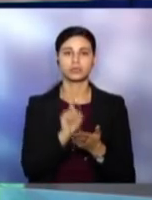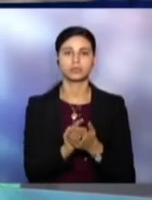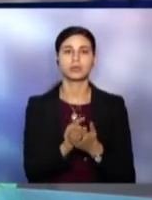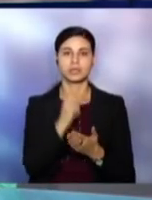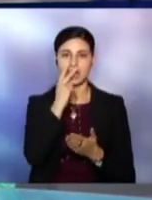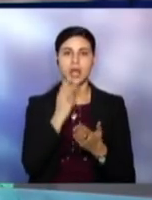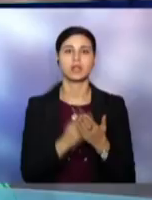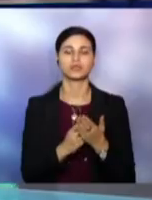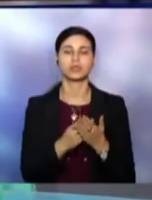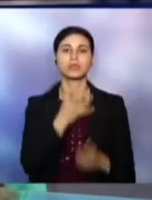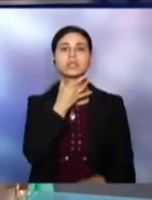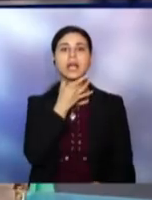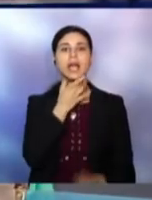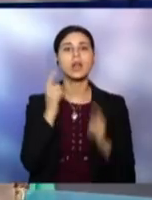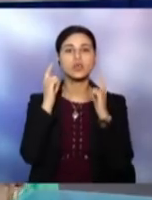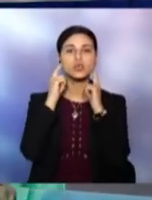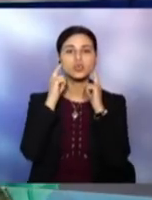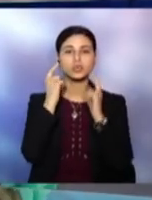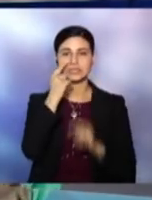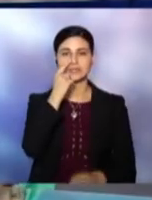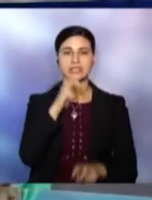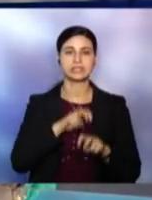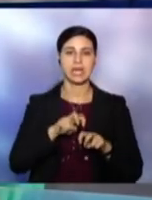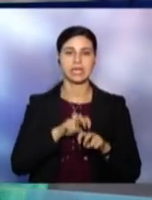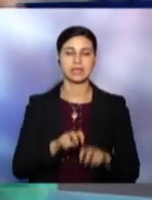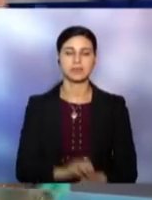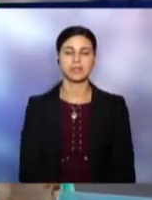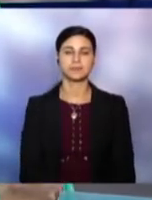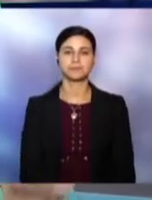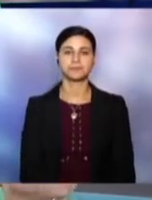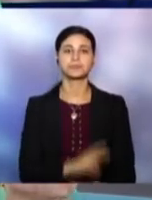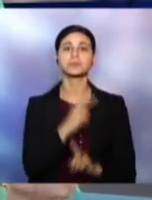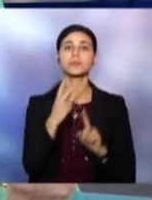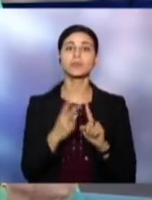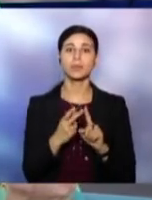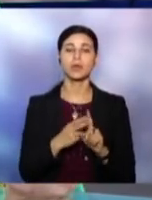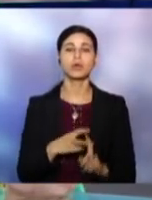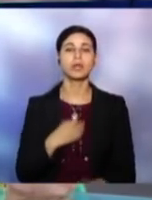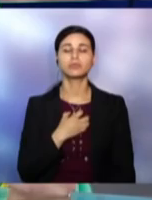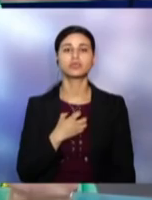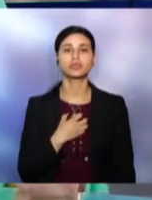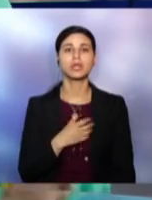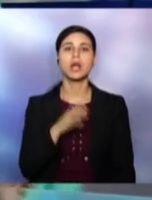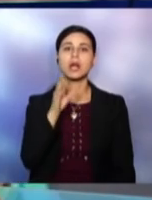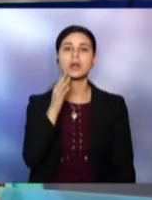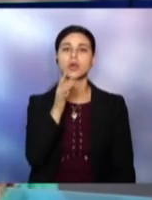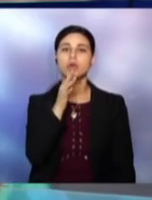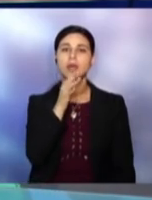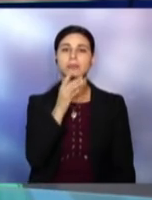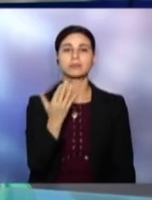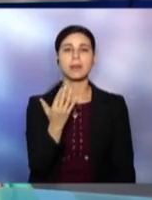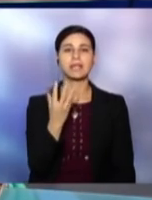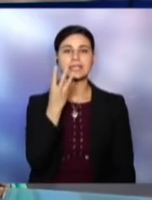აჩვენოს ყელყურცხვირის ექიმს. მეორე მომენტი არის მნიშვნელოვანი, რამდენ ხანს ატარებს ანტიბიოტიკო თერაპიას. აი თუ